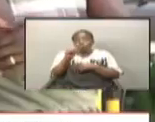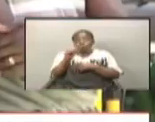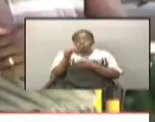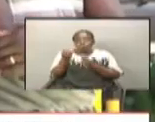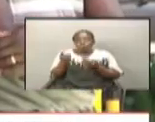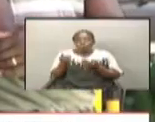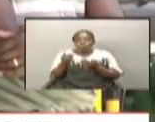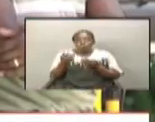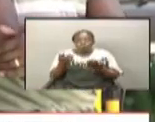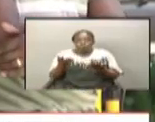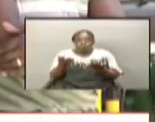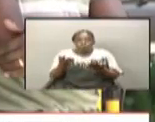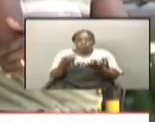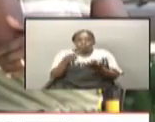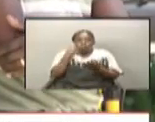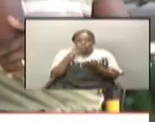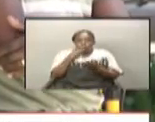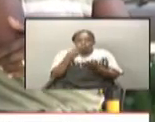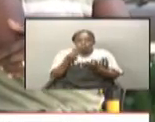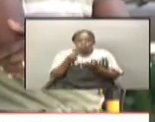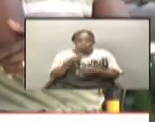form.